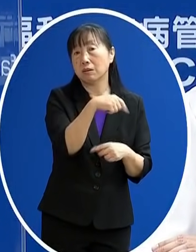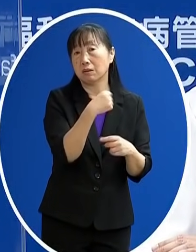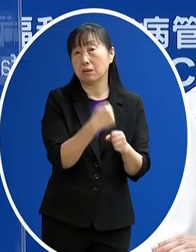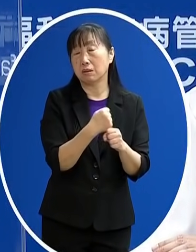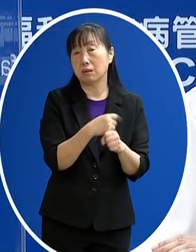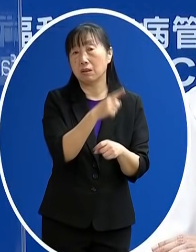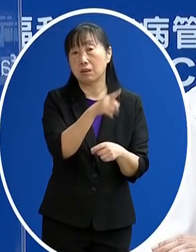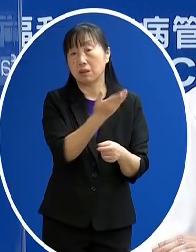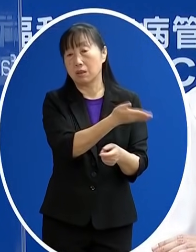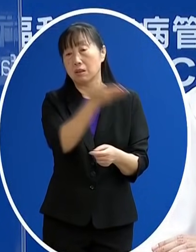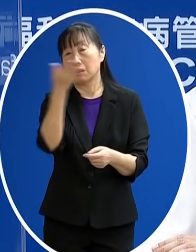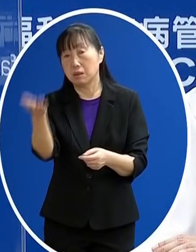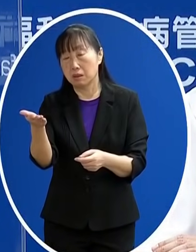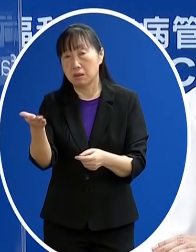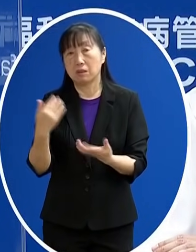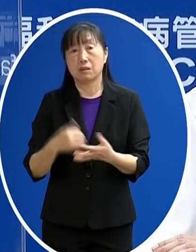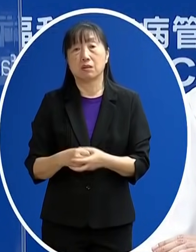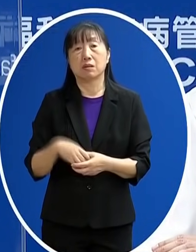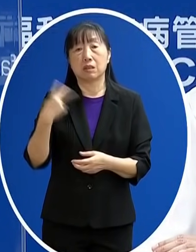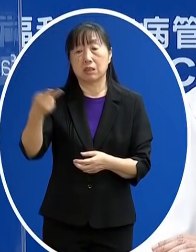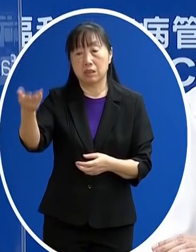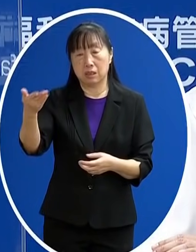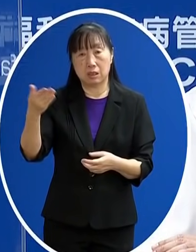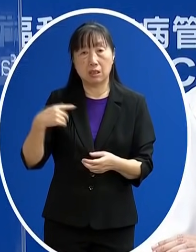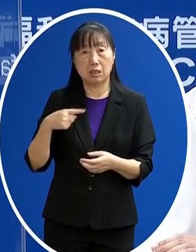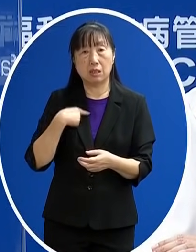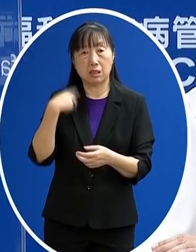供应 COVAX 的平台之后，再有其